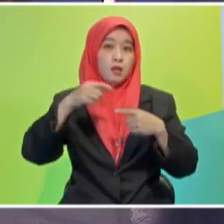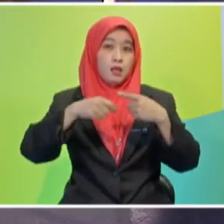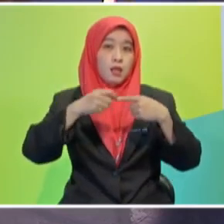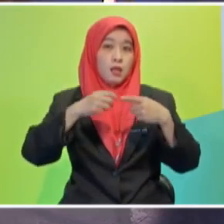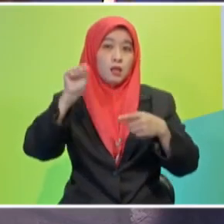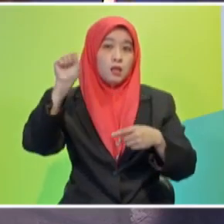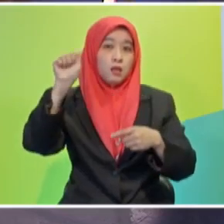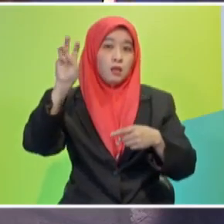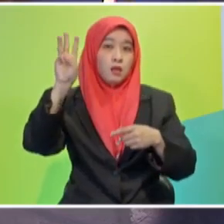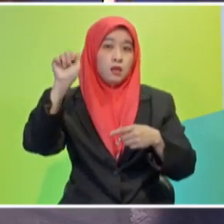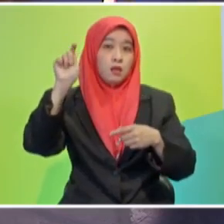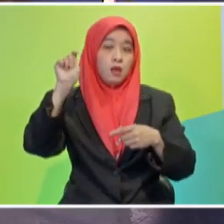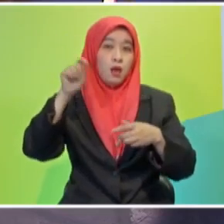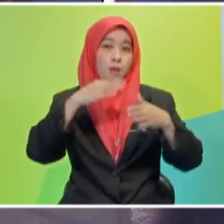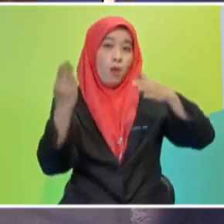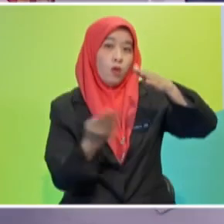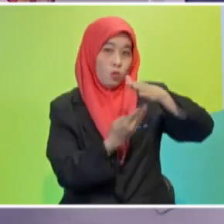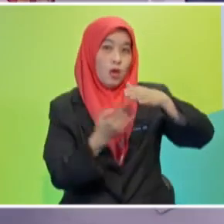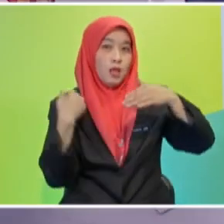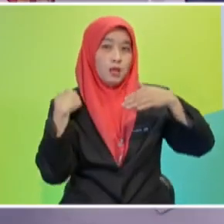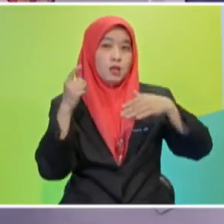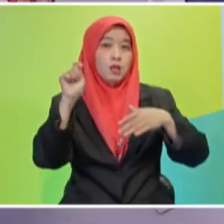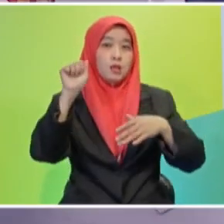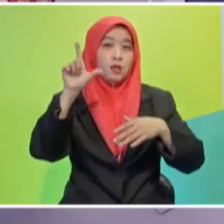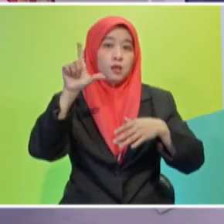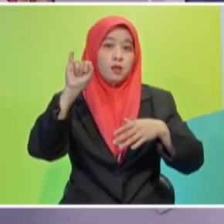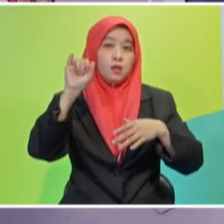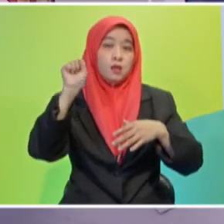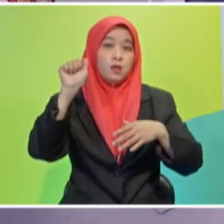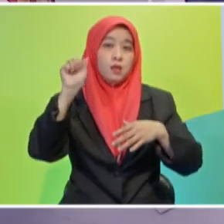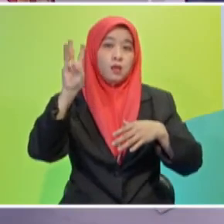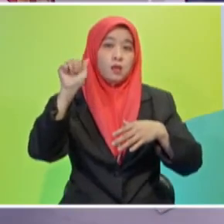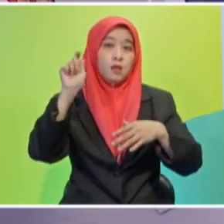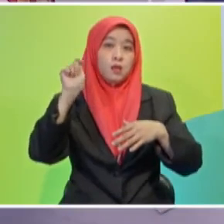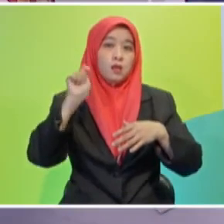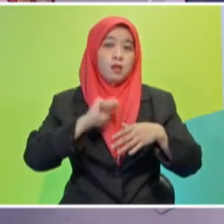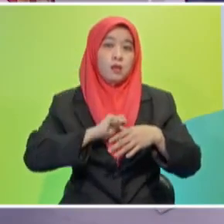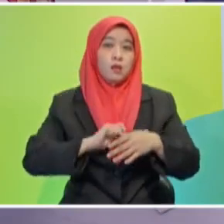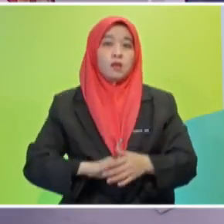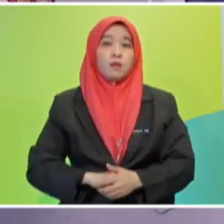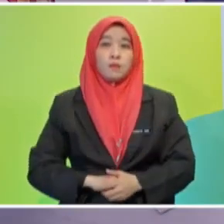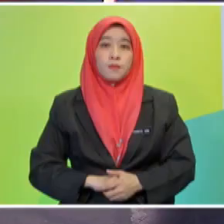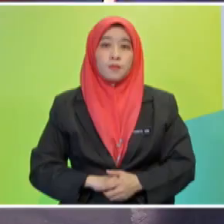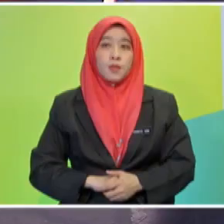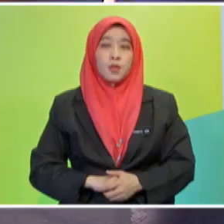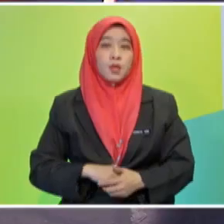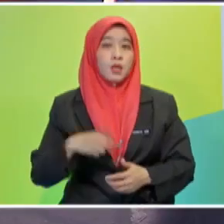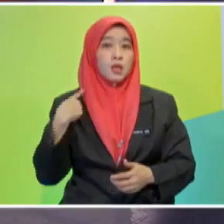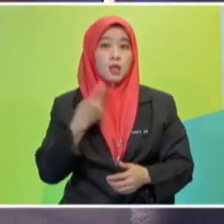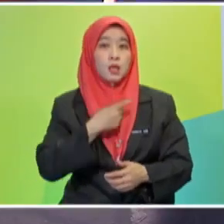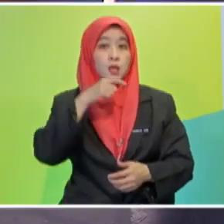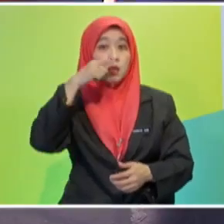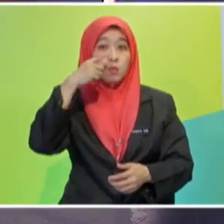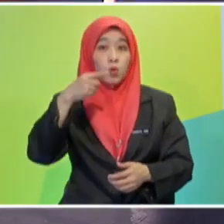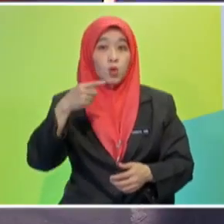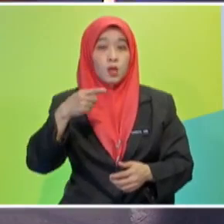betul. Di bahagian bawah kita ada motor dan tali sawat. Okey. Motor ni kita boleh sebut sebagai